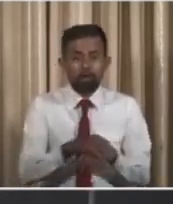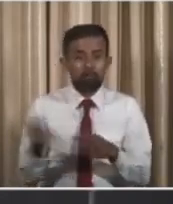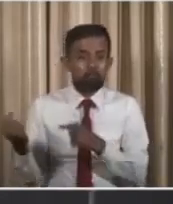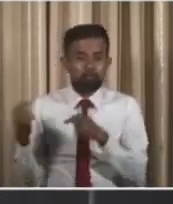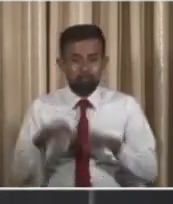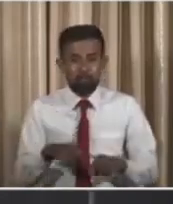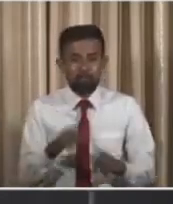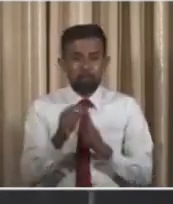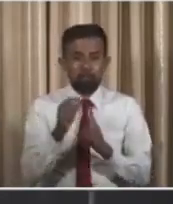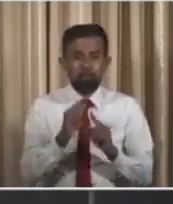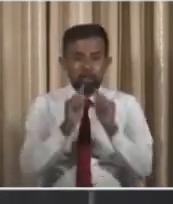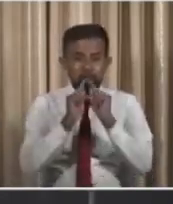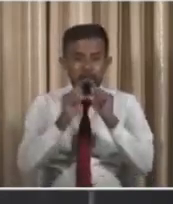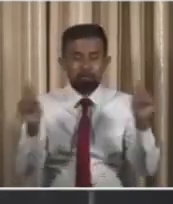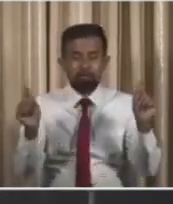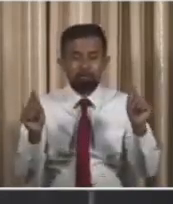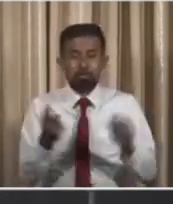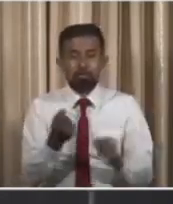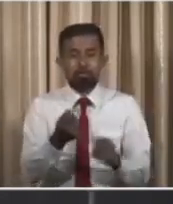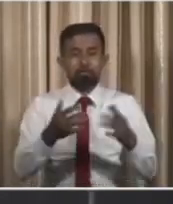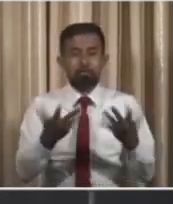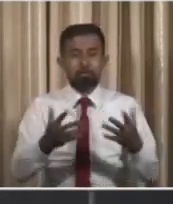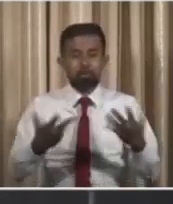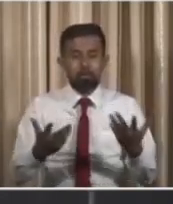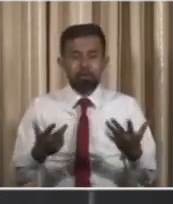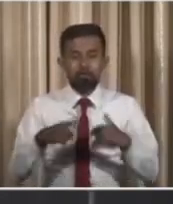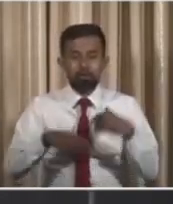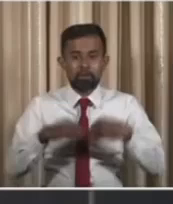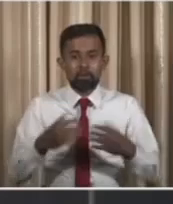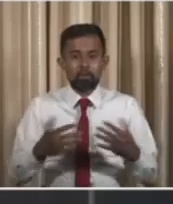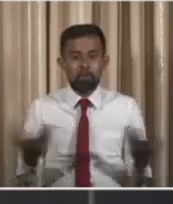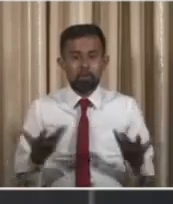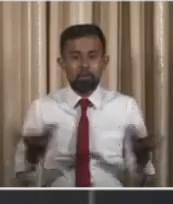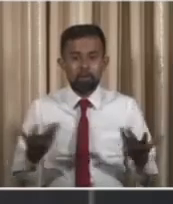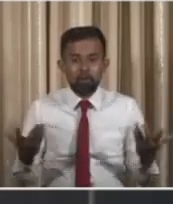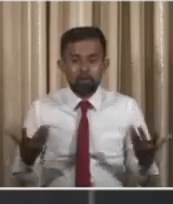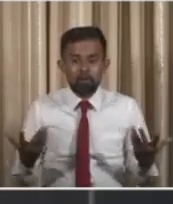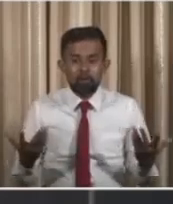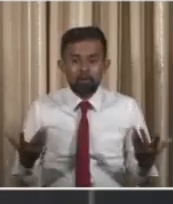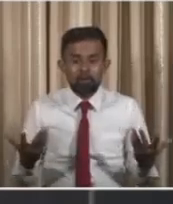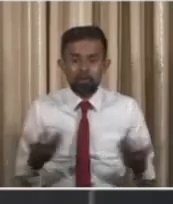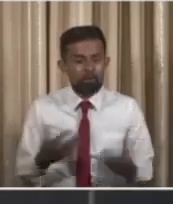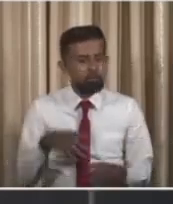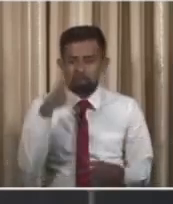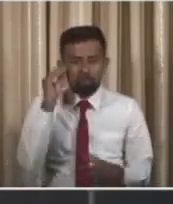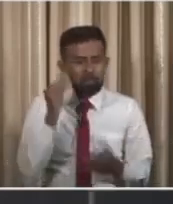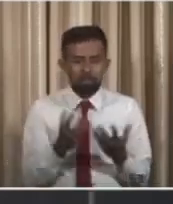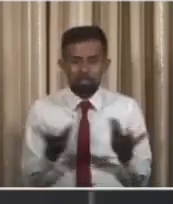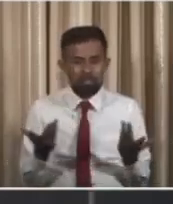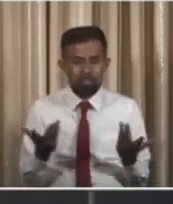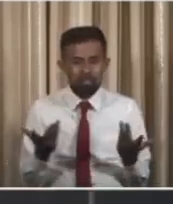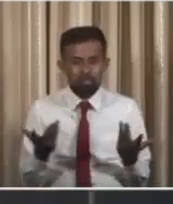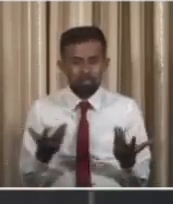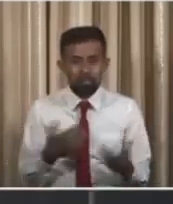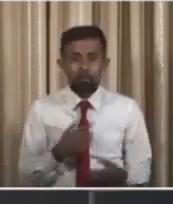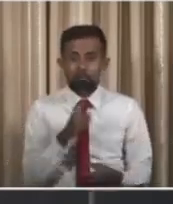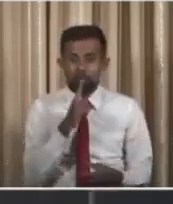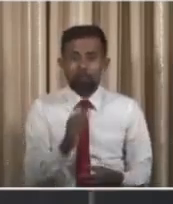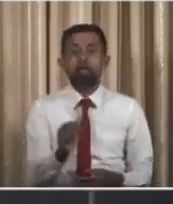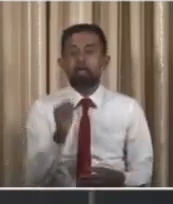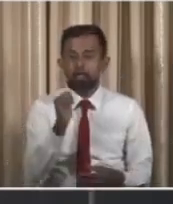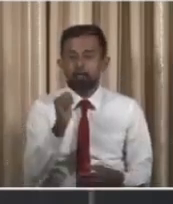ඇවිල්ලා පාර්ලිමේන්තුවේ කියනවා නම් සල්ලි නැහැ ඒ නිසා අපිට ඡන්දේ කරන්න බෑ කියලා. ඒක පිළිගන්න බෑ. මං කියන්නම් ඇයි